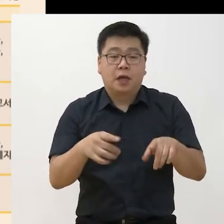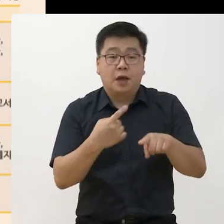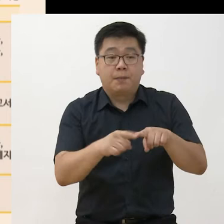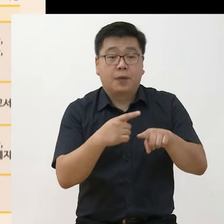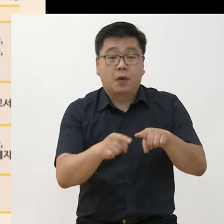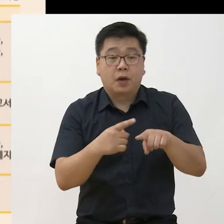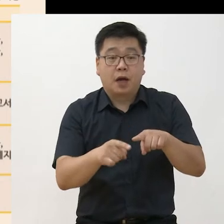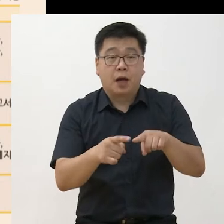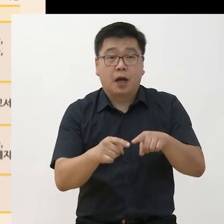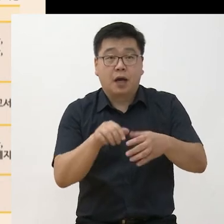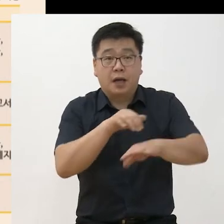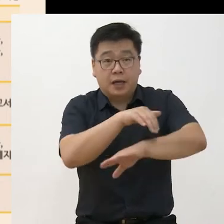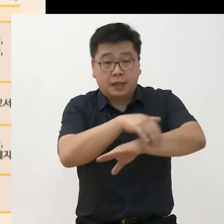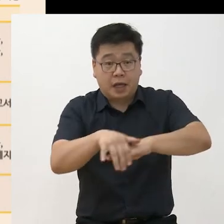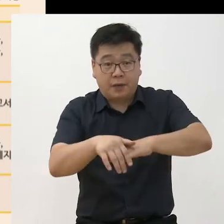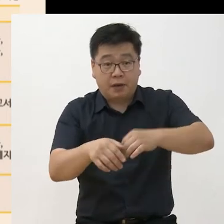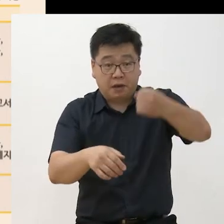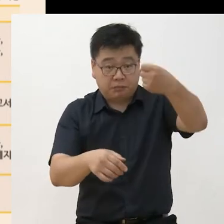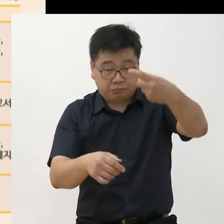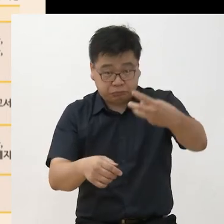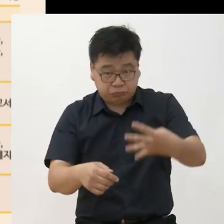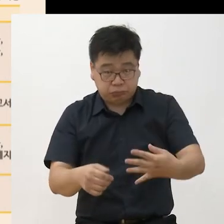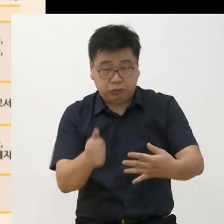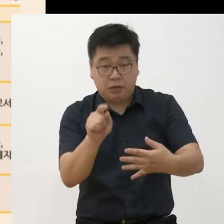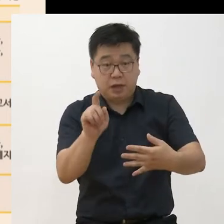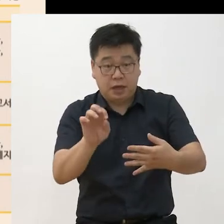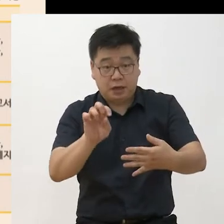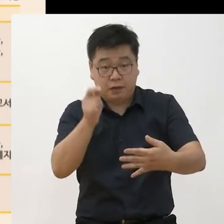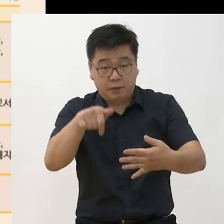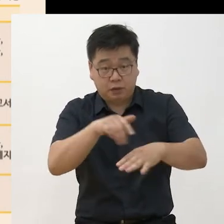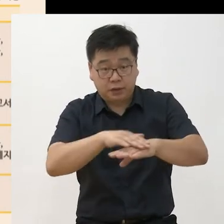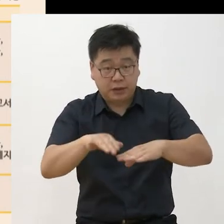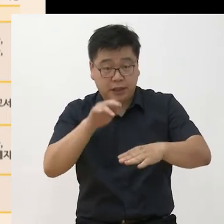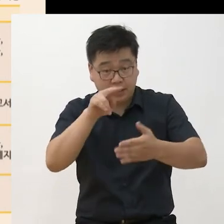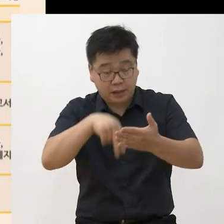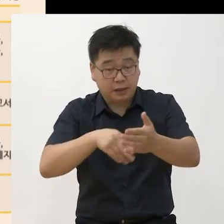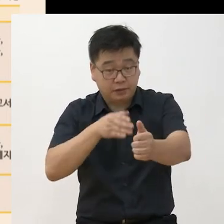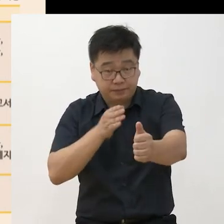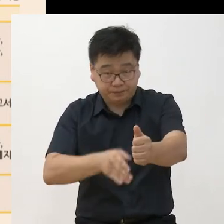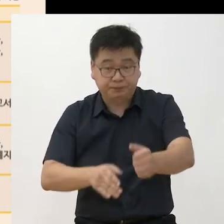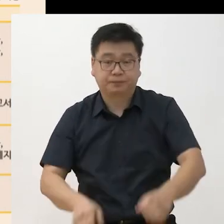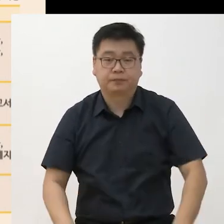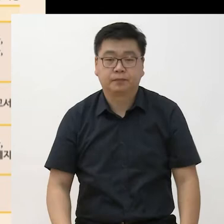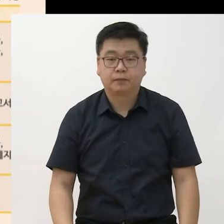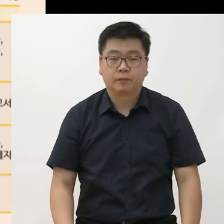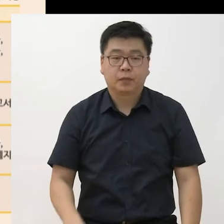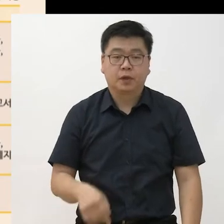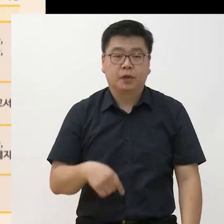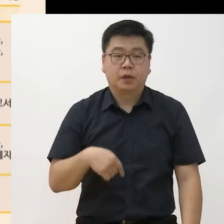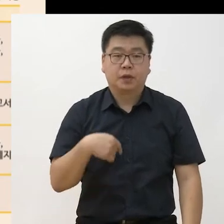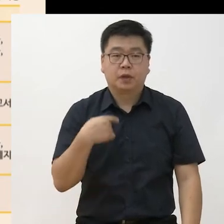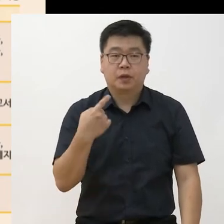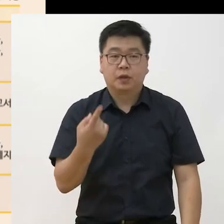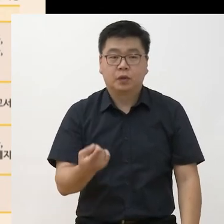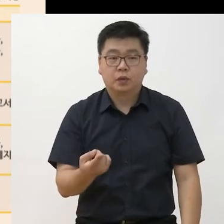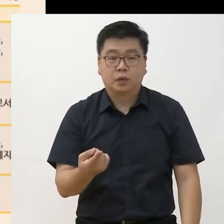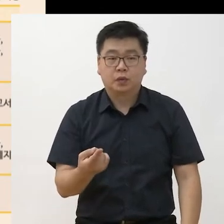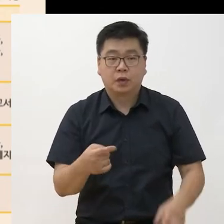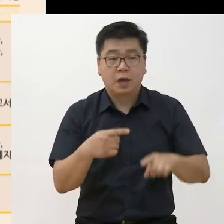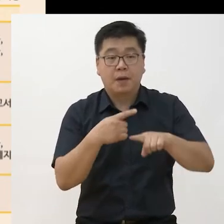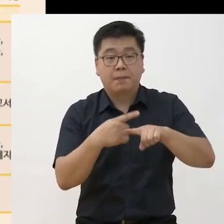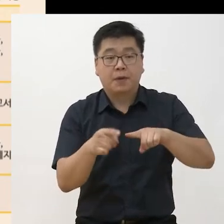지표 항목이 지금 그 자료에 지금 보여지고 있는데요. 요거는 자료를 참조해 주시면 되겠고 이후에 이거는 지금